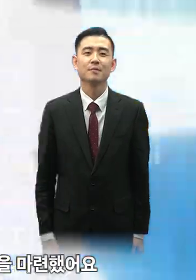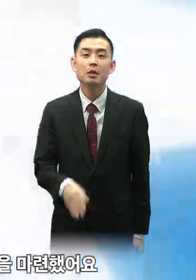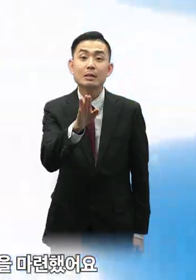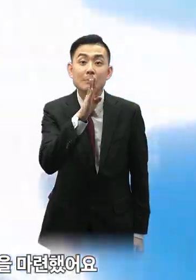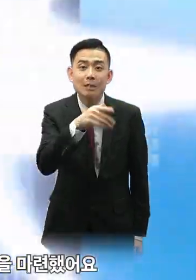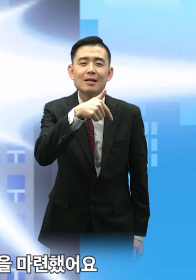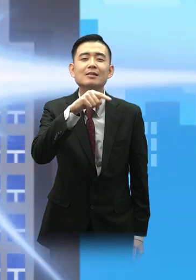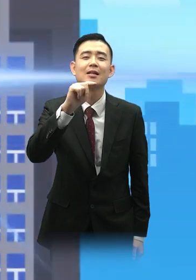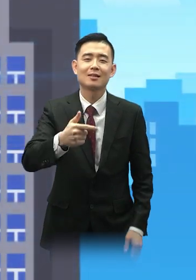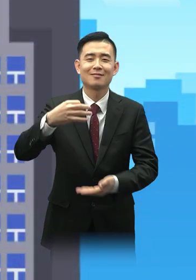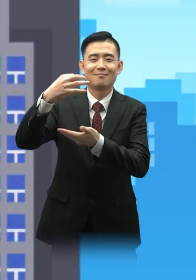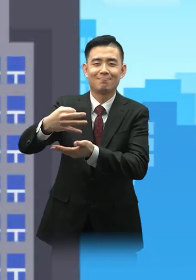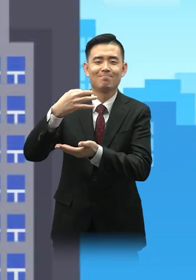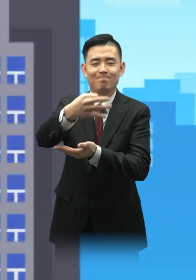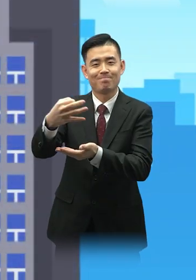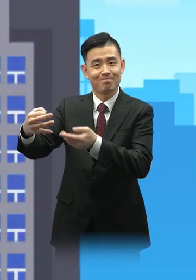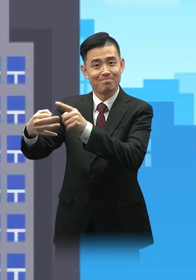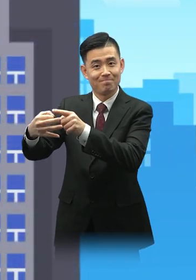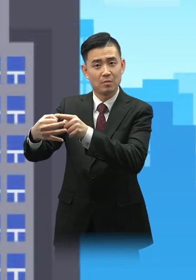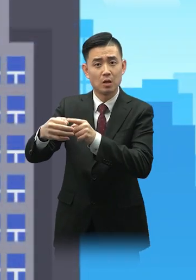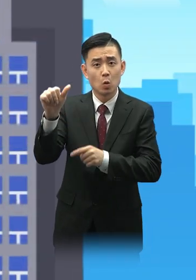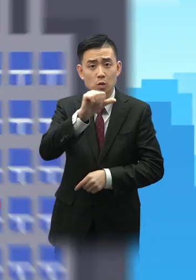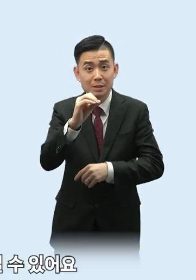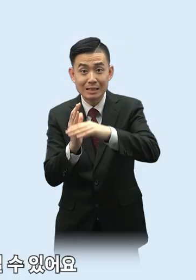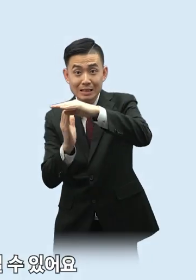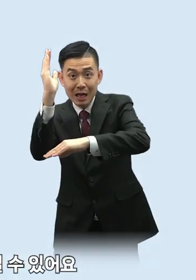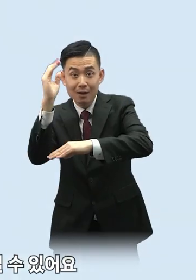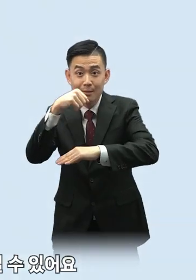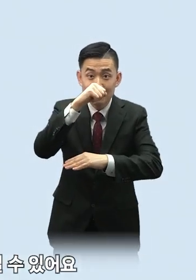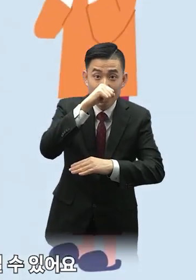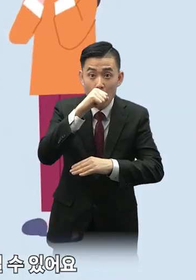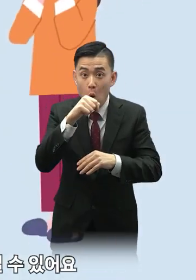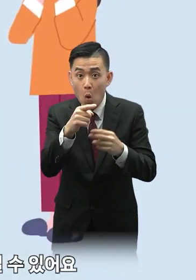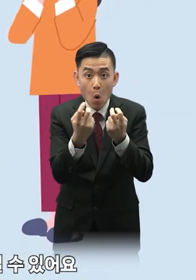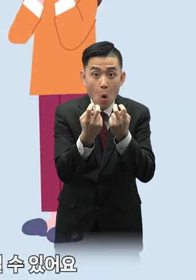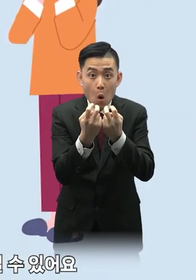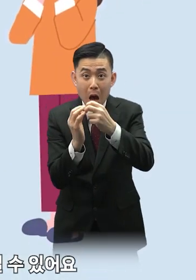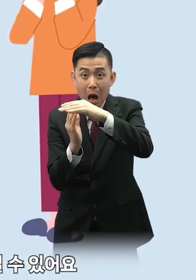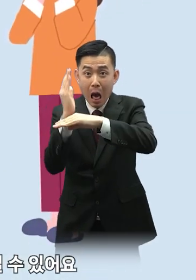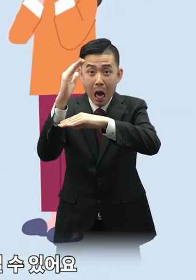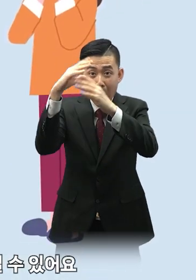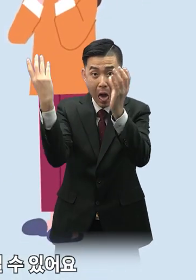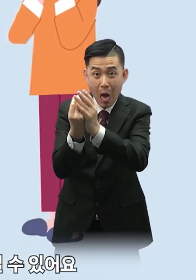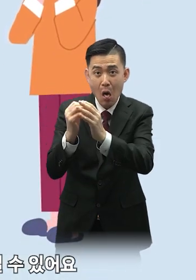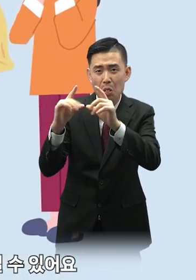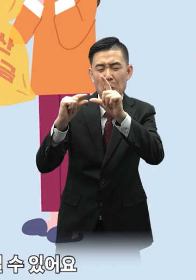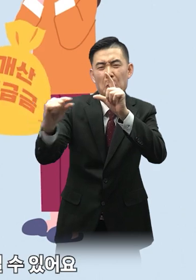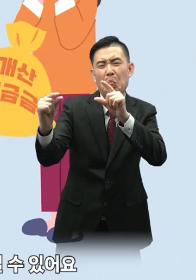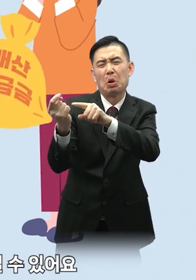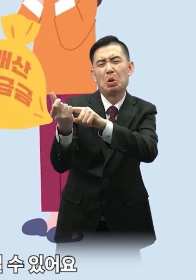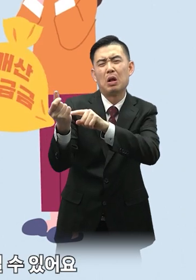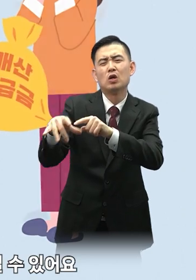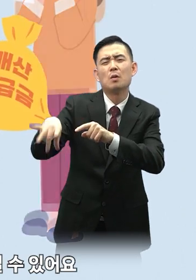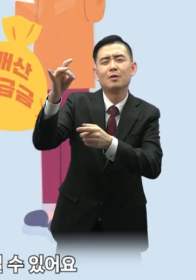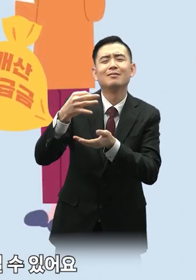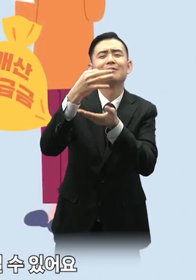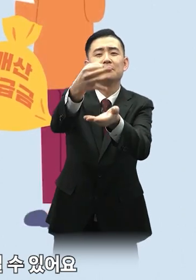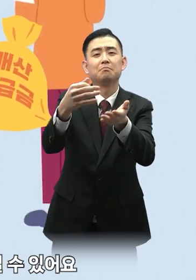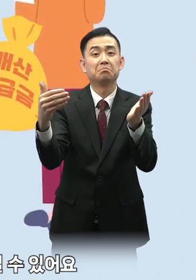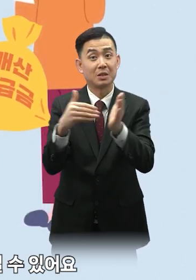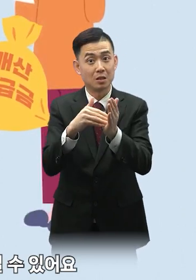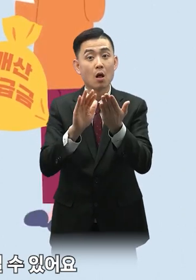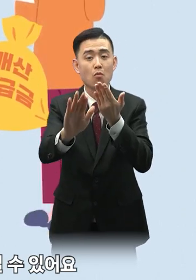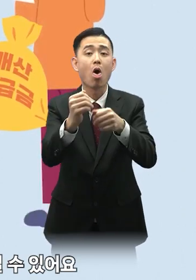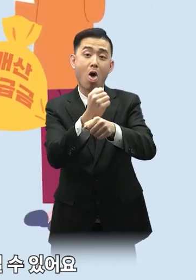마련했어요. 바로 계산지급금! 5천만 원 초과 예금자라 하더라도 일단 5천만 원 초과 예금 중